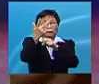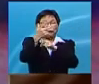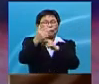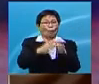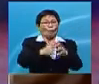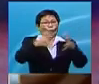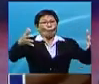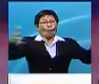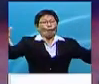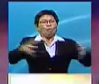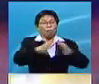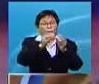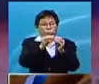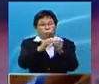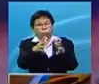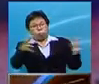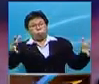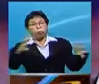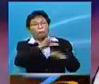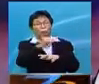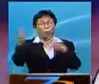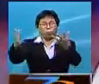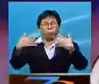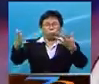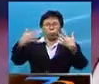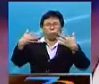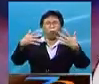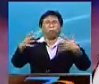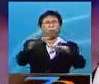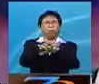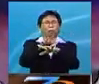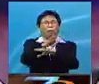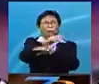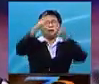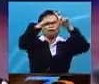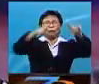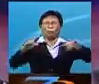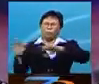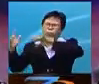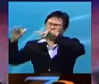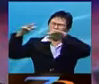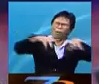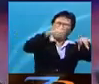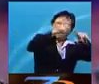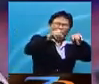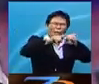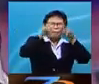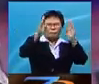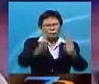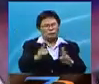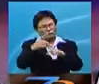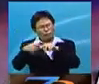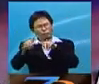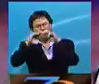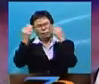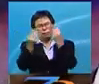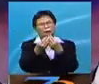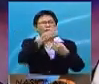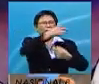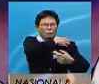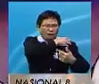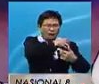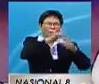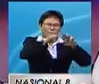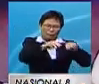dapati semakin besar dan semakin mendapat sambutan orang ramai di dalam dewan ini dipenuhi oleh pelbagai lapisan masyarakat daripada pegawai